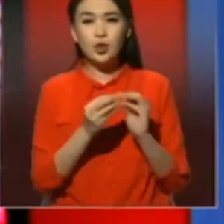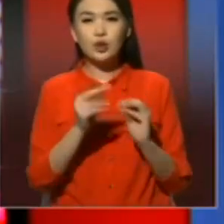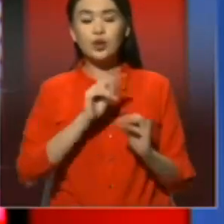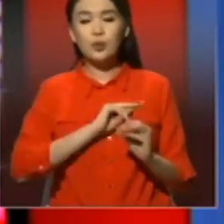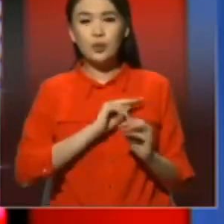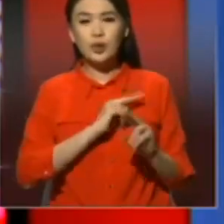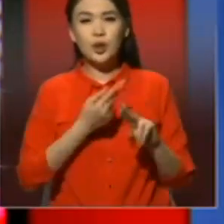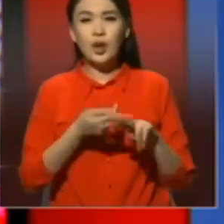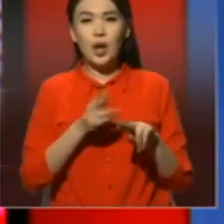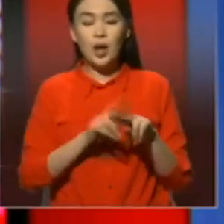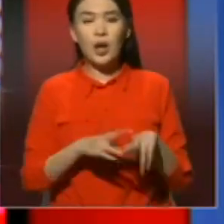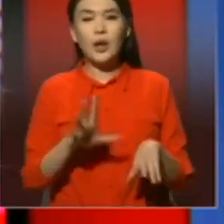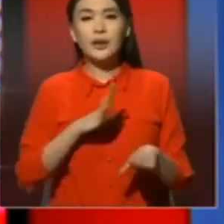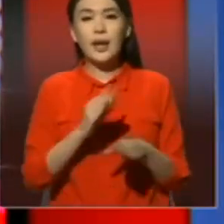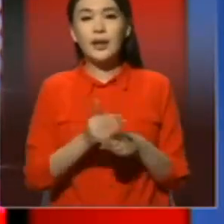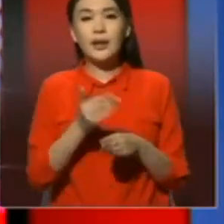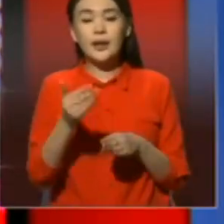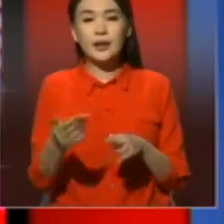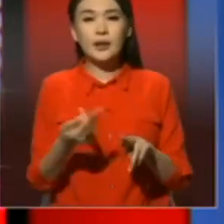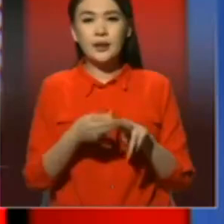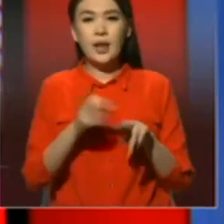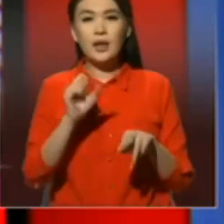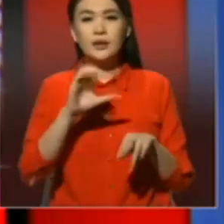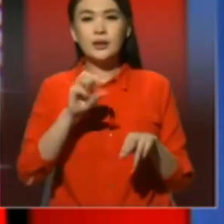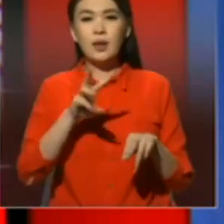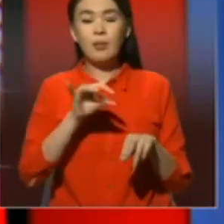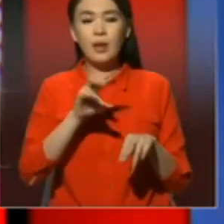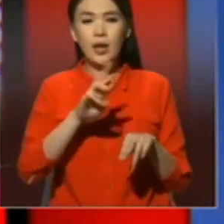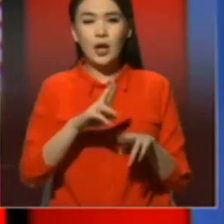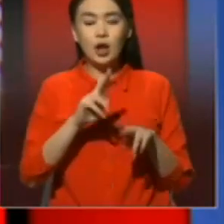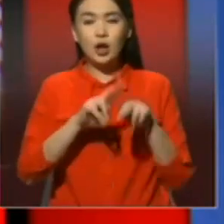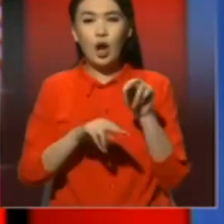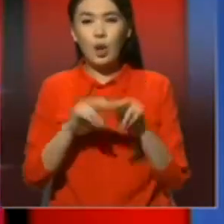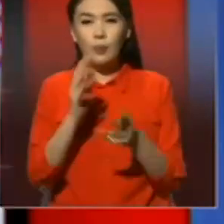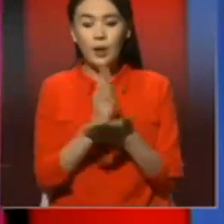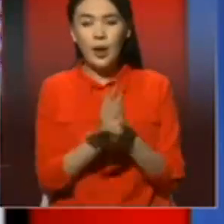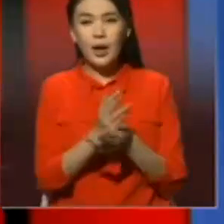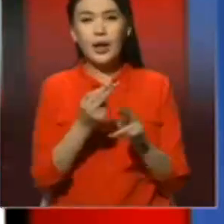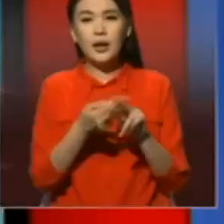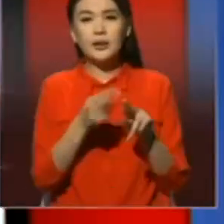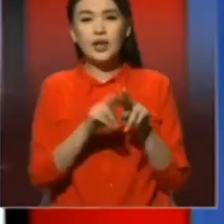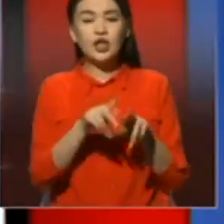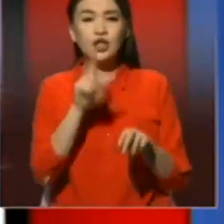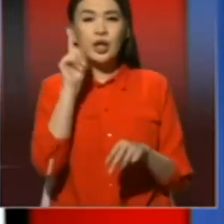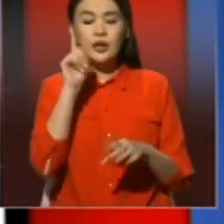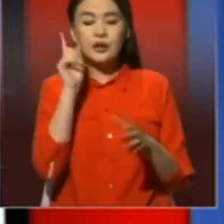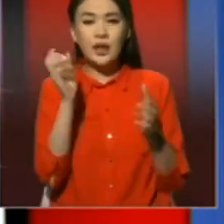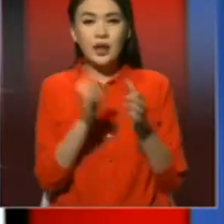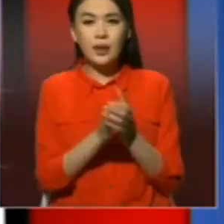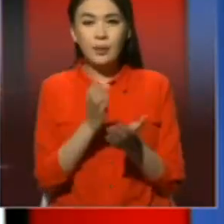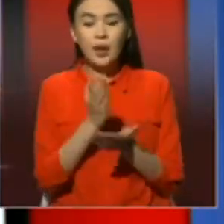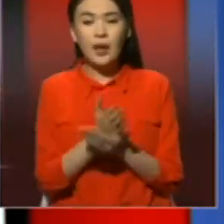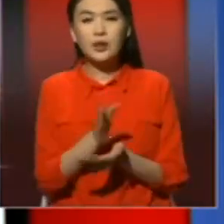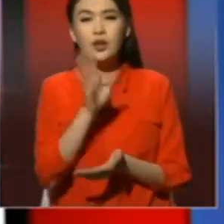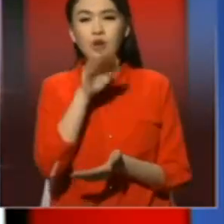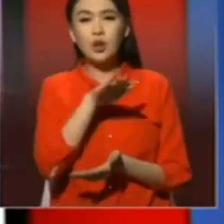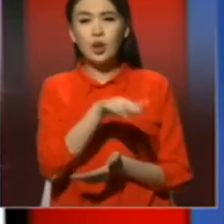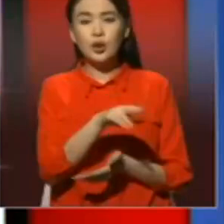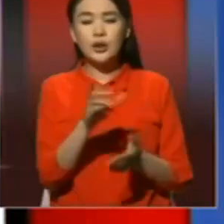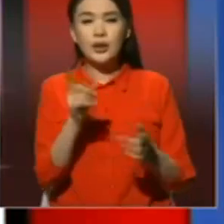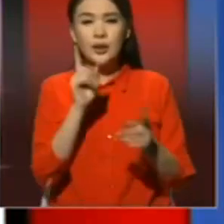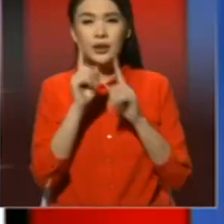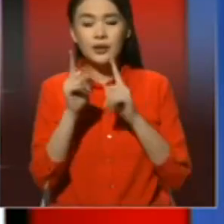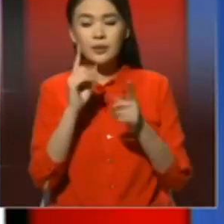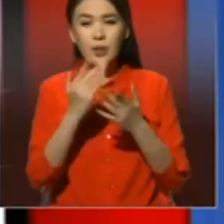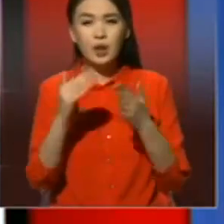сол, одан кейінгі сол жерде мына ассамблеяның құрылымдары бар, аналар кеңесі бар, ассамблея жастары бар, ақсақалдар кеңестері бар,